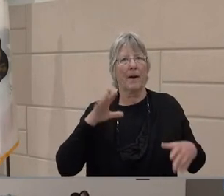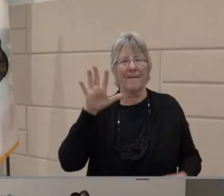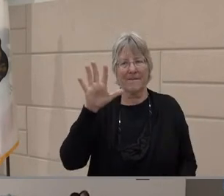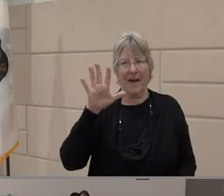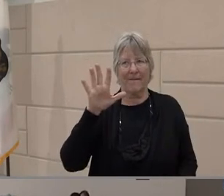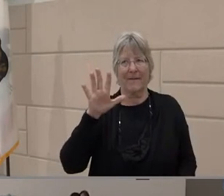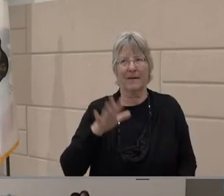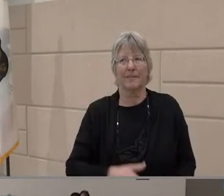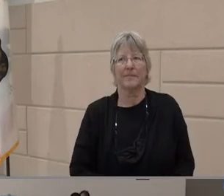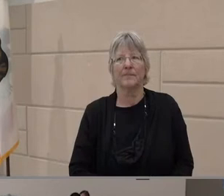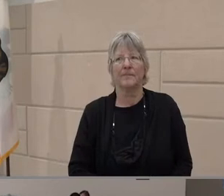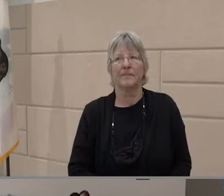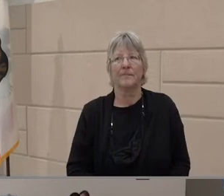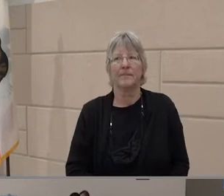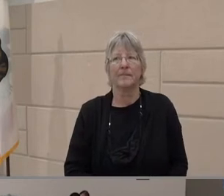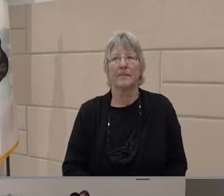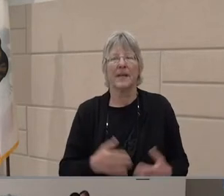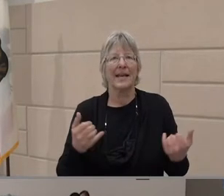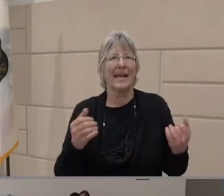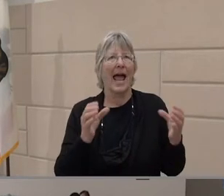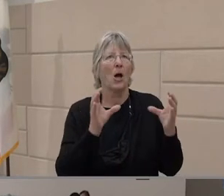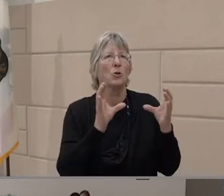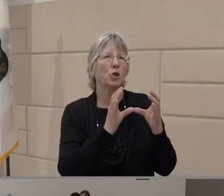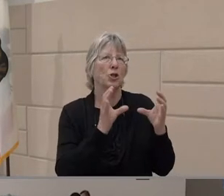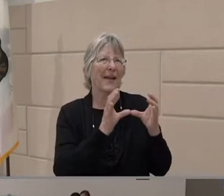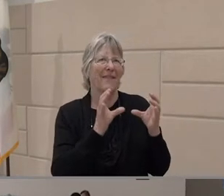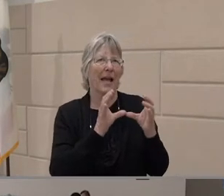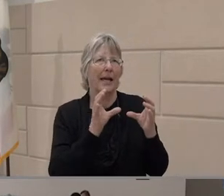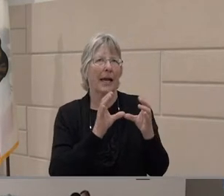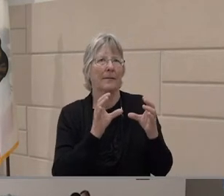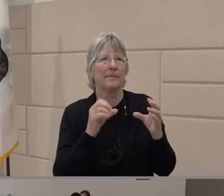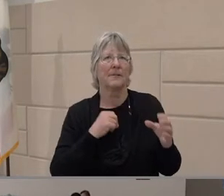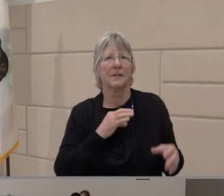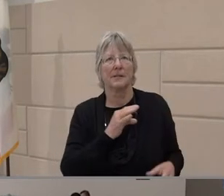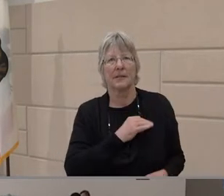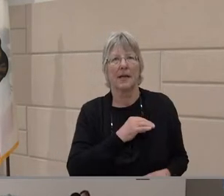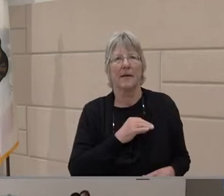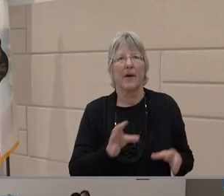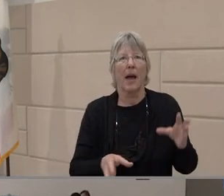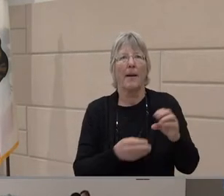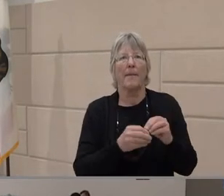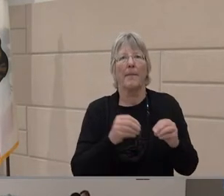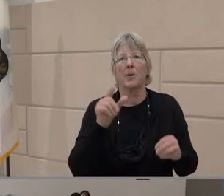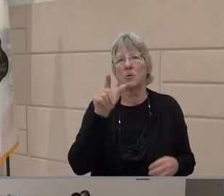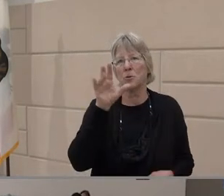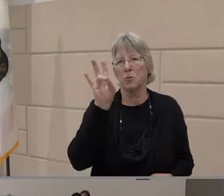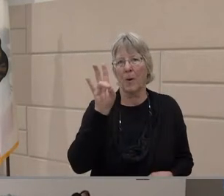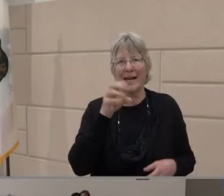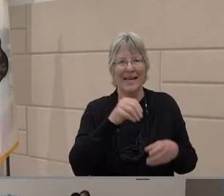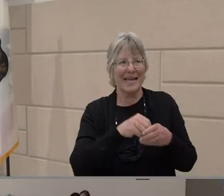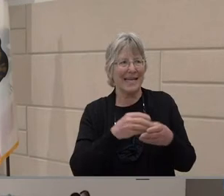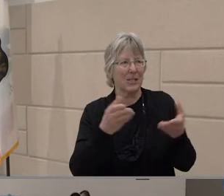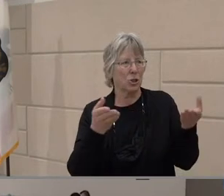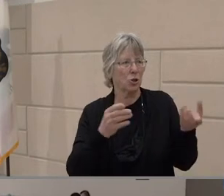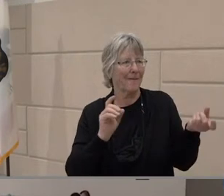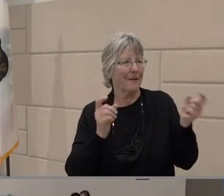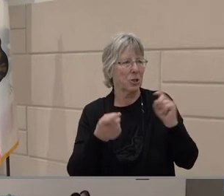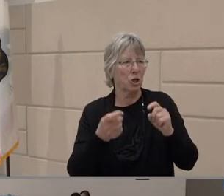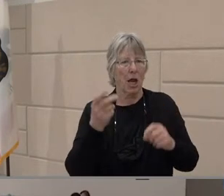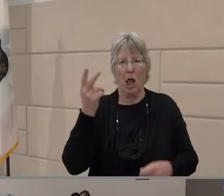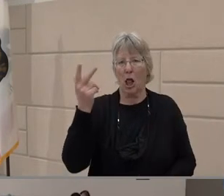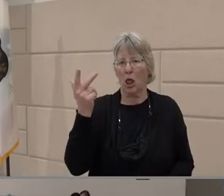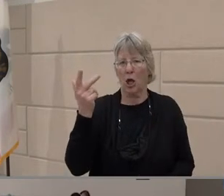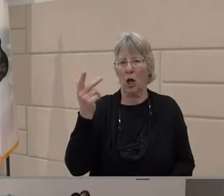ចូលត្រាត់5នាក់អ្នកលាលែងពីមាន6នាក់ហើយយើងបានចាត់តាំងមនុស្ស27